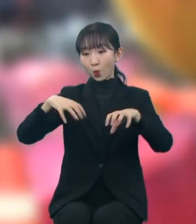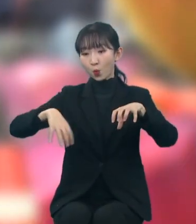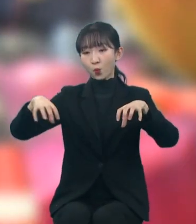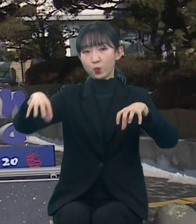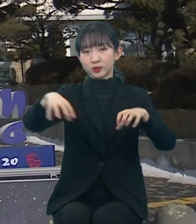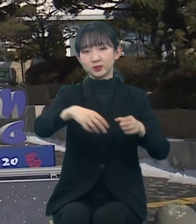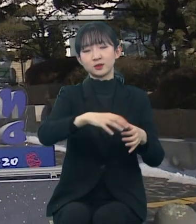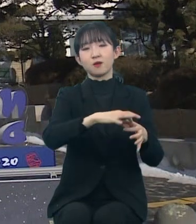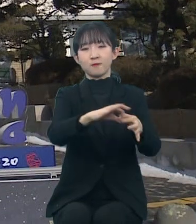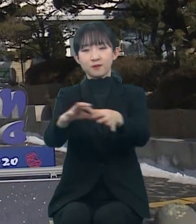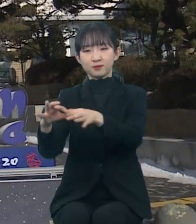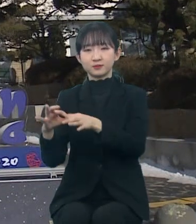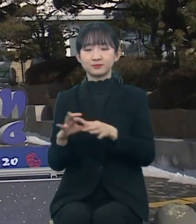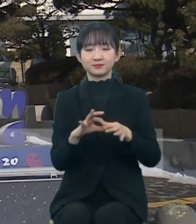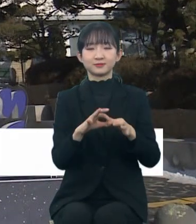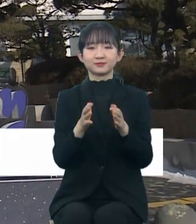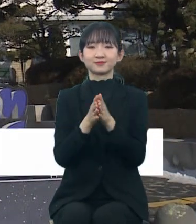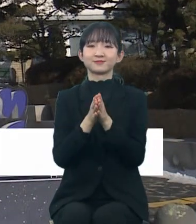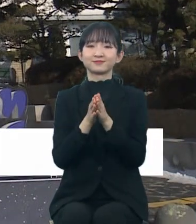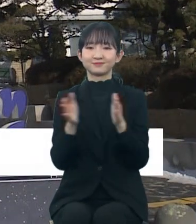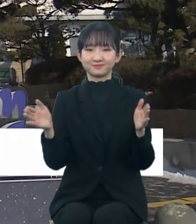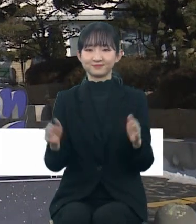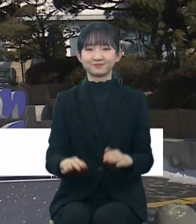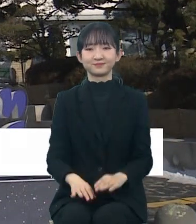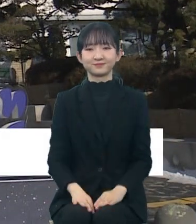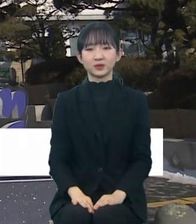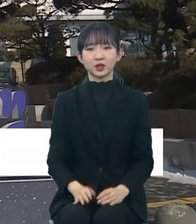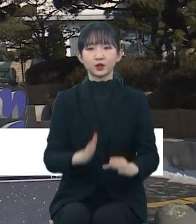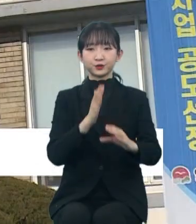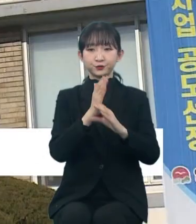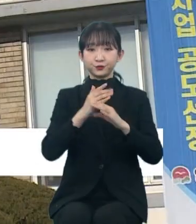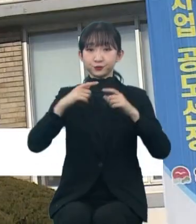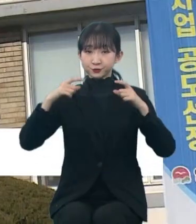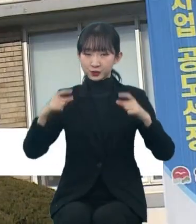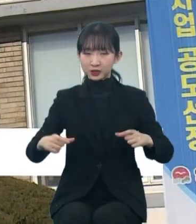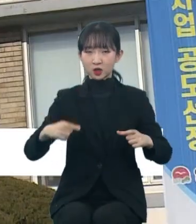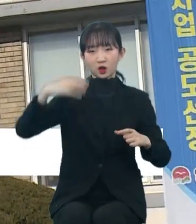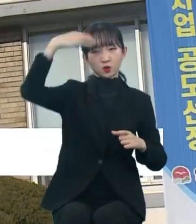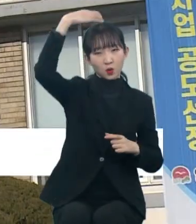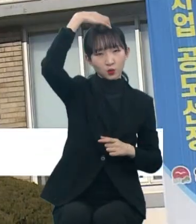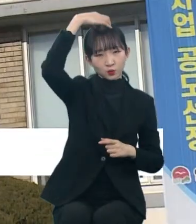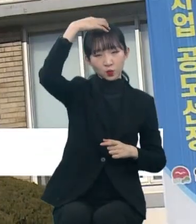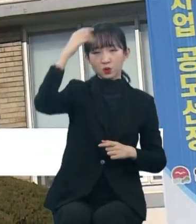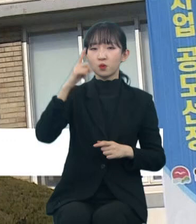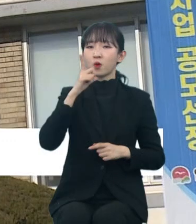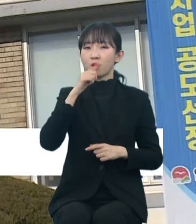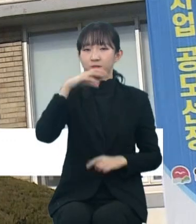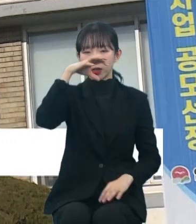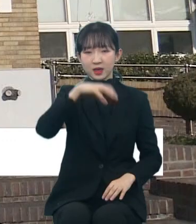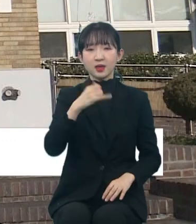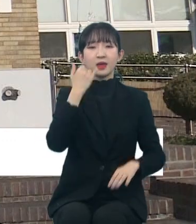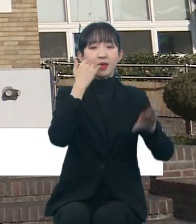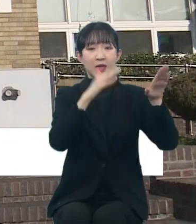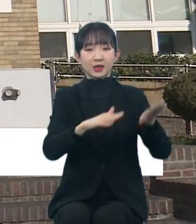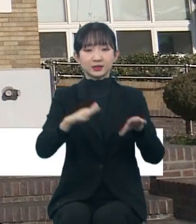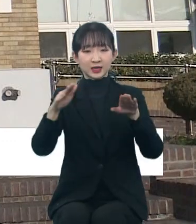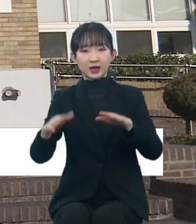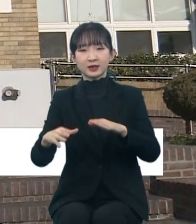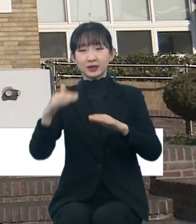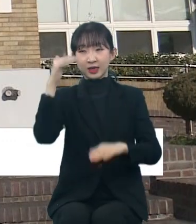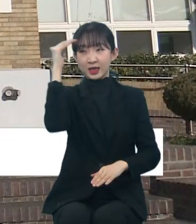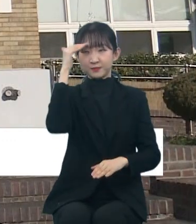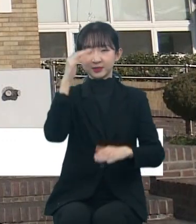본격화됩니다. 중구가 영종국제도시와 원도심 간 해상 케이블카 도입을 추진합니다.